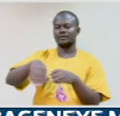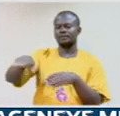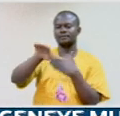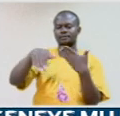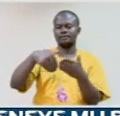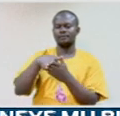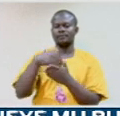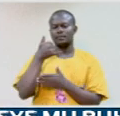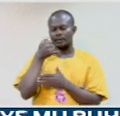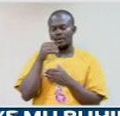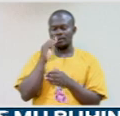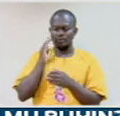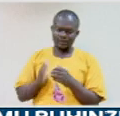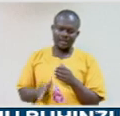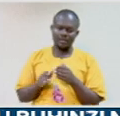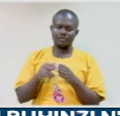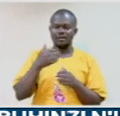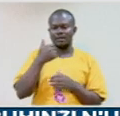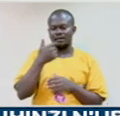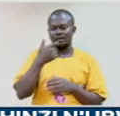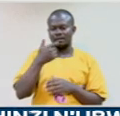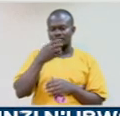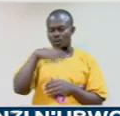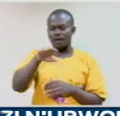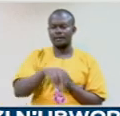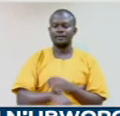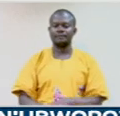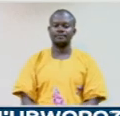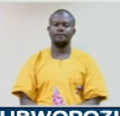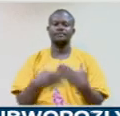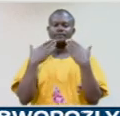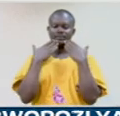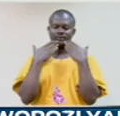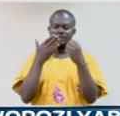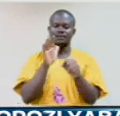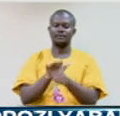prefetura Gikongoro Butare na Gitarama ndabashimye cyane Dr. Murakoze cyane murakoze